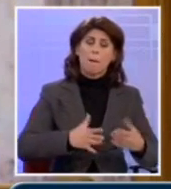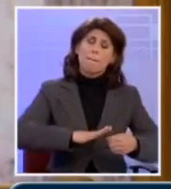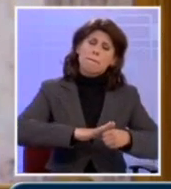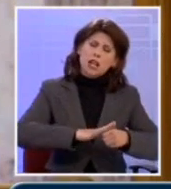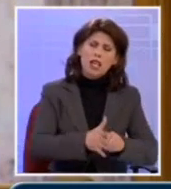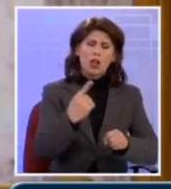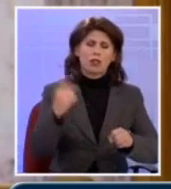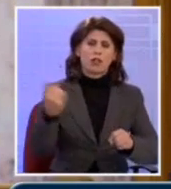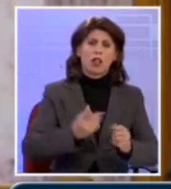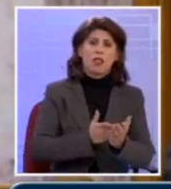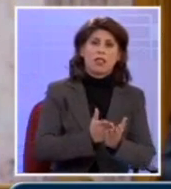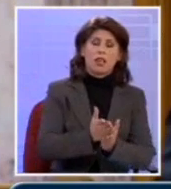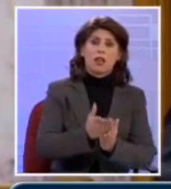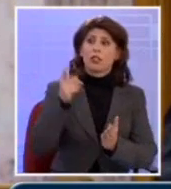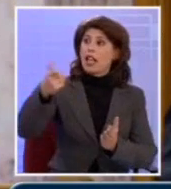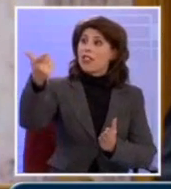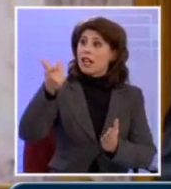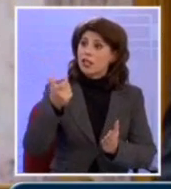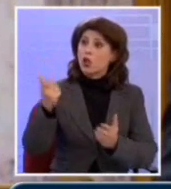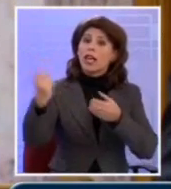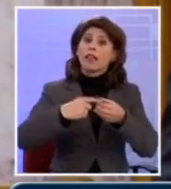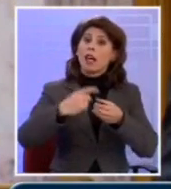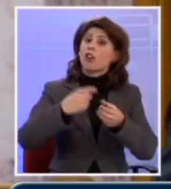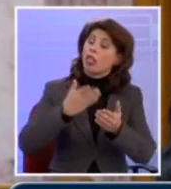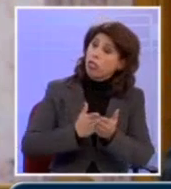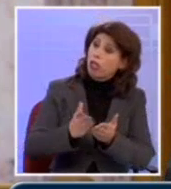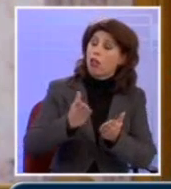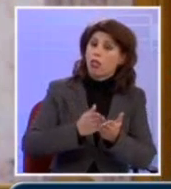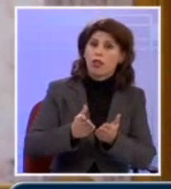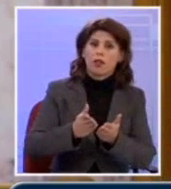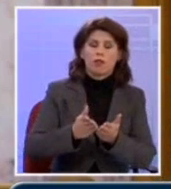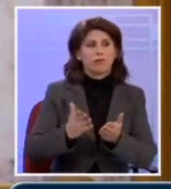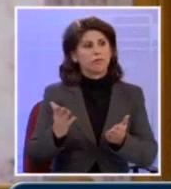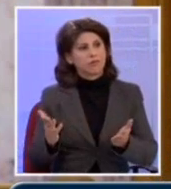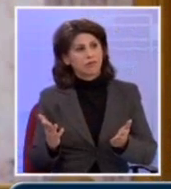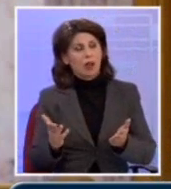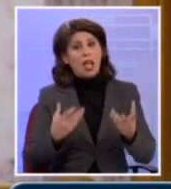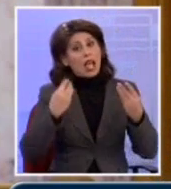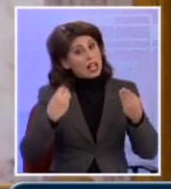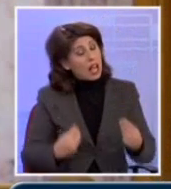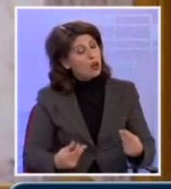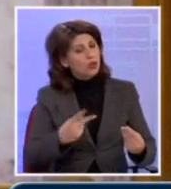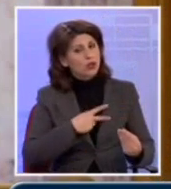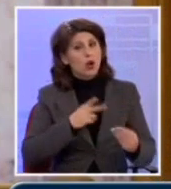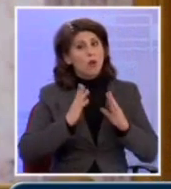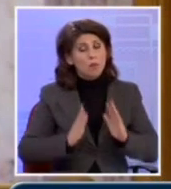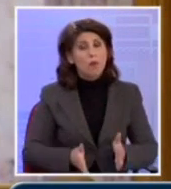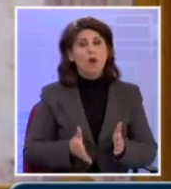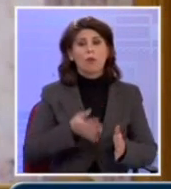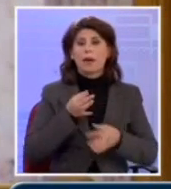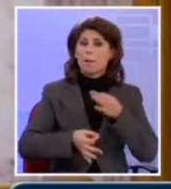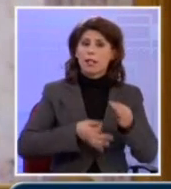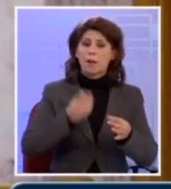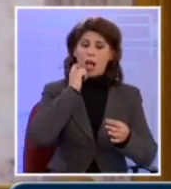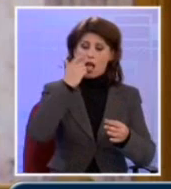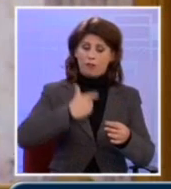δικαίωσης και των δανειστών και εταίρων. Καλώς και εύλογα μπορούμε να μιλάμε για